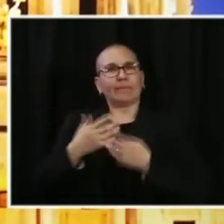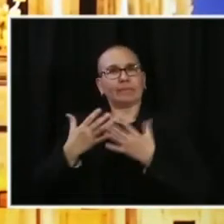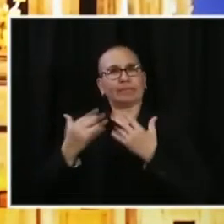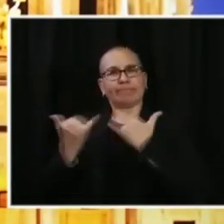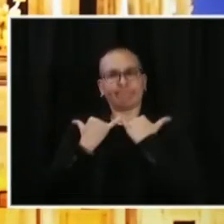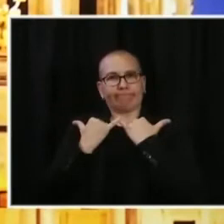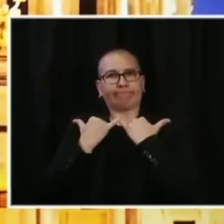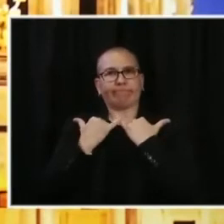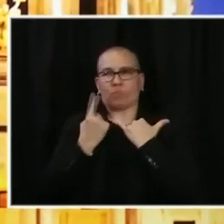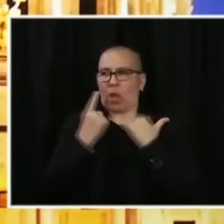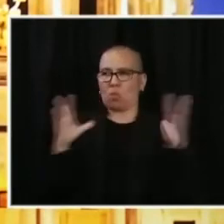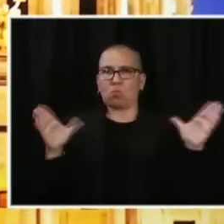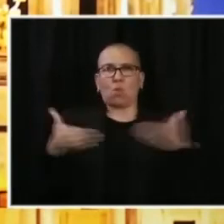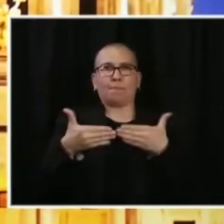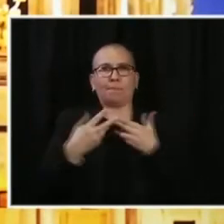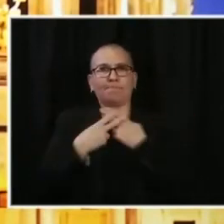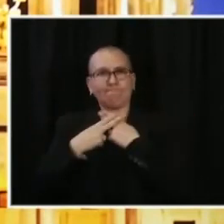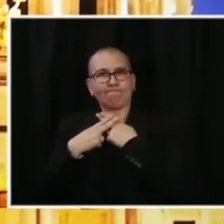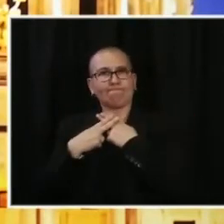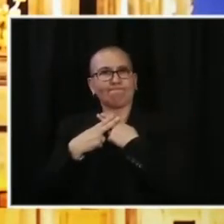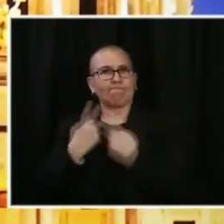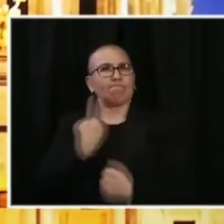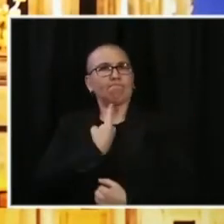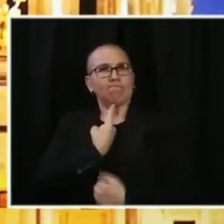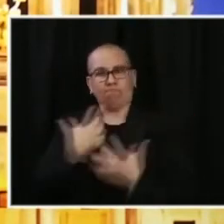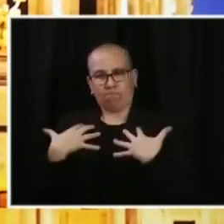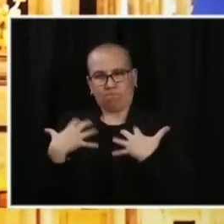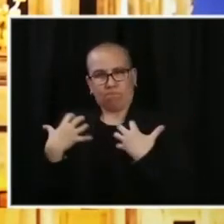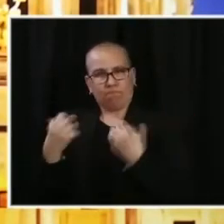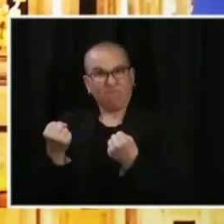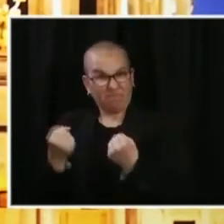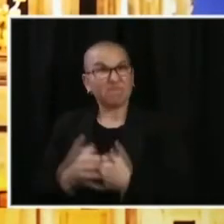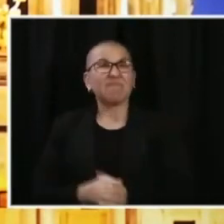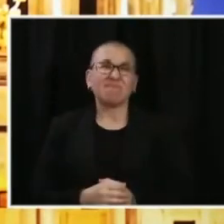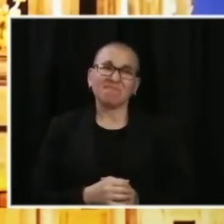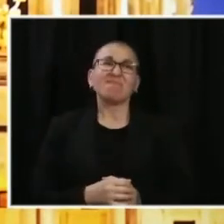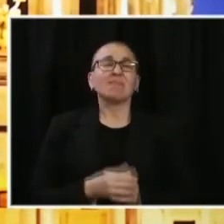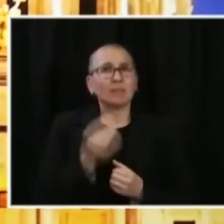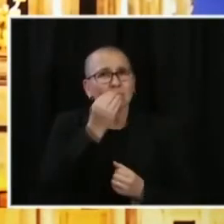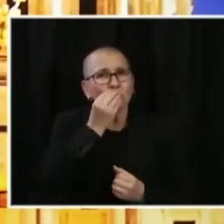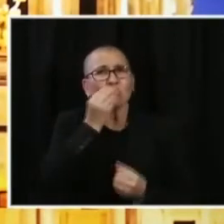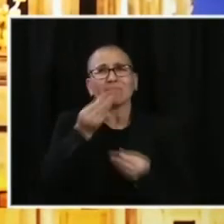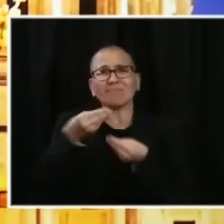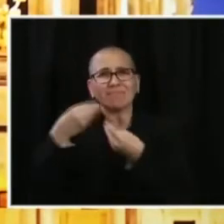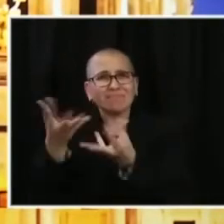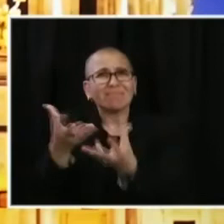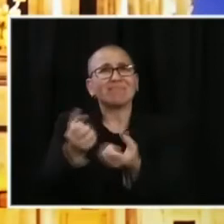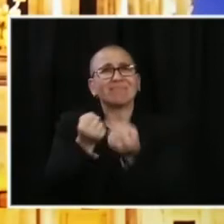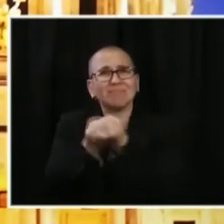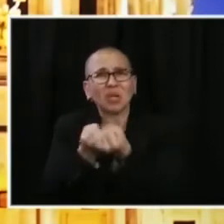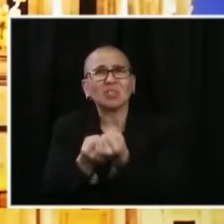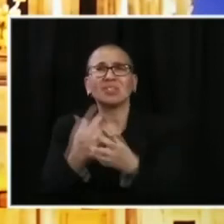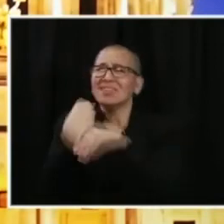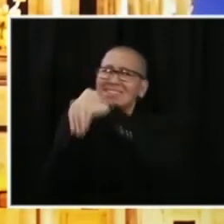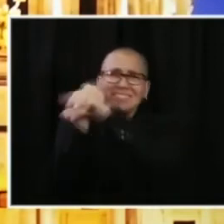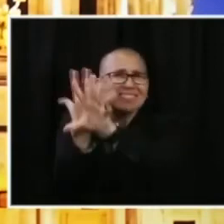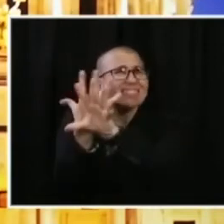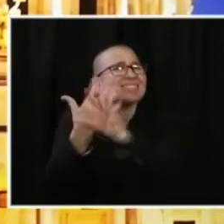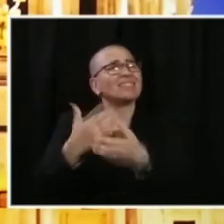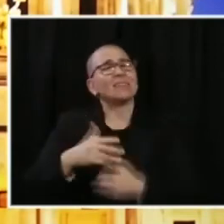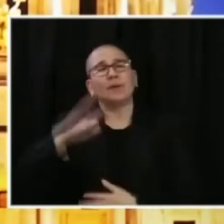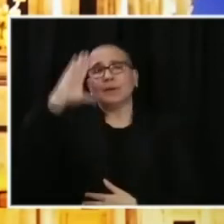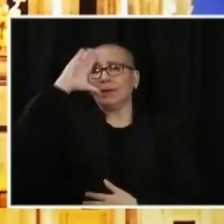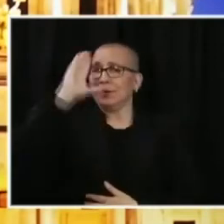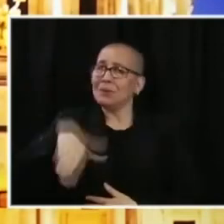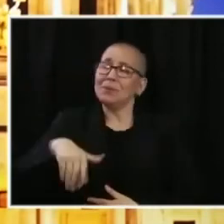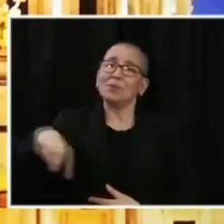nửa là nó chạy nhớ chủ tùy lên đó, phải mà lấy sách chùa là ta sẽ nên mua cho khổ non này tốt cả. Thế họ kiện đồng phương gia này tốt cả. Bây giờ mua